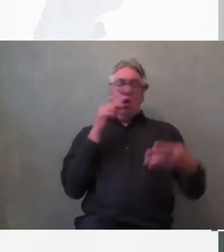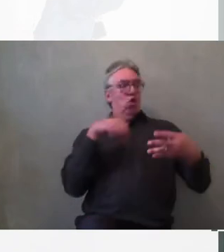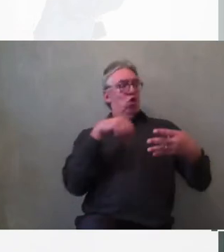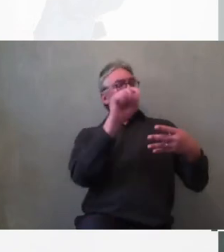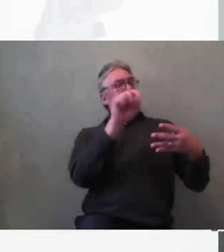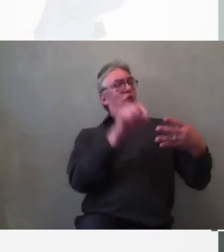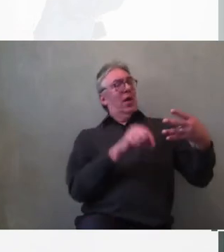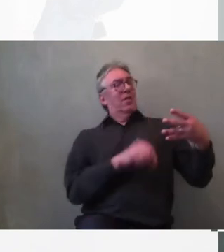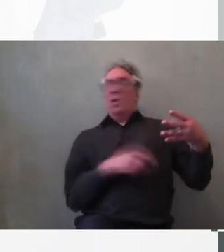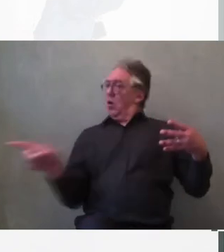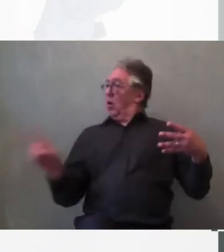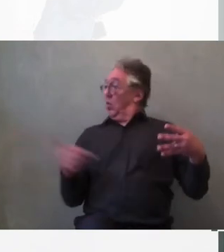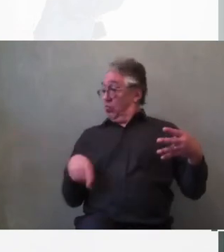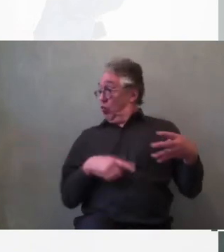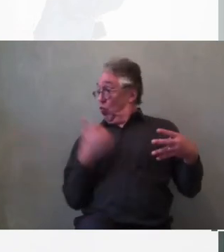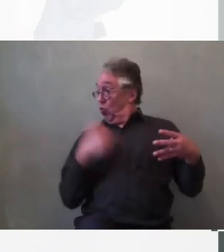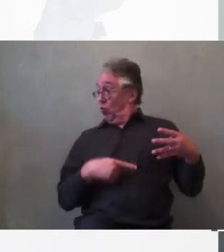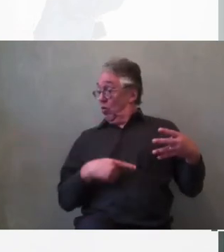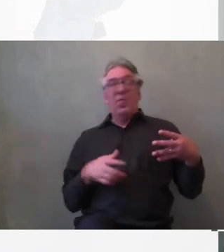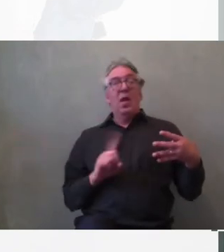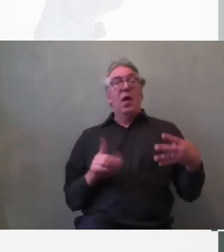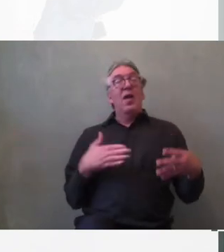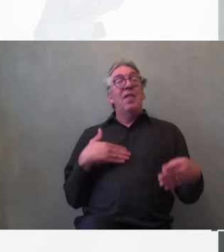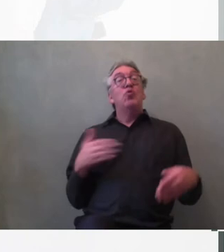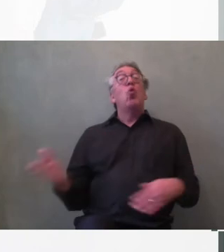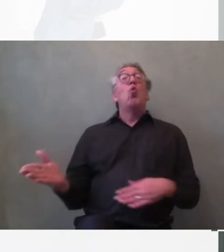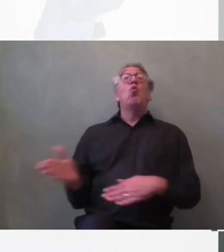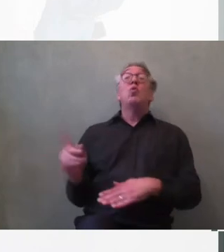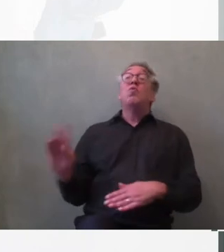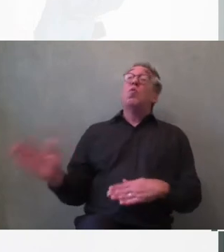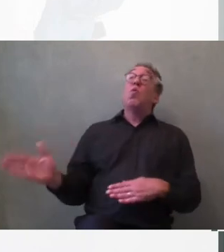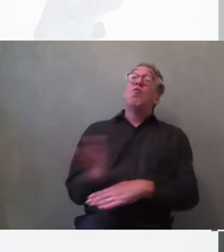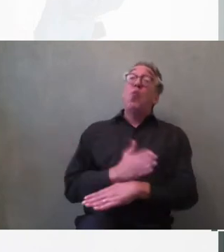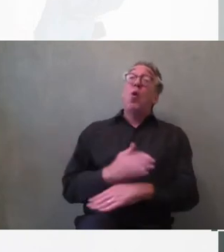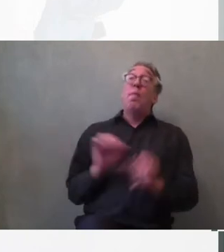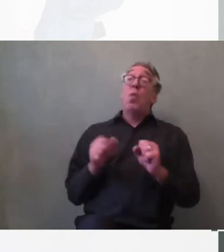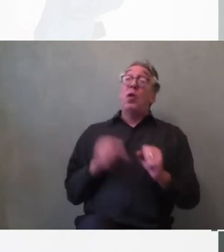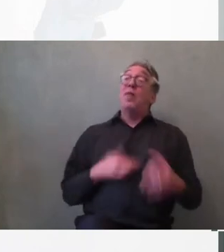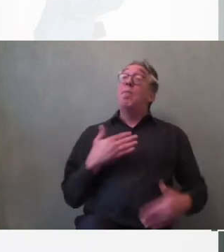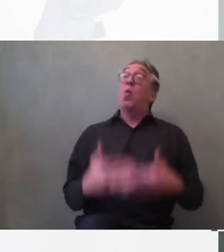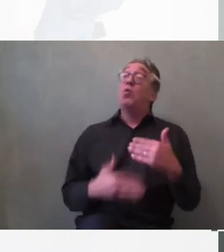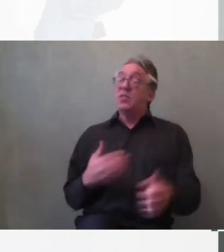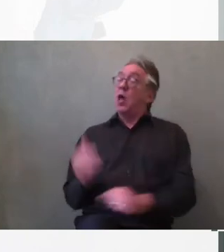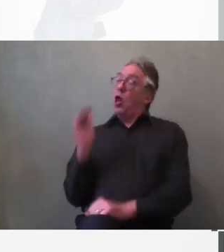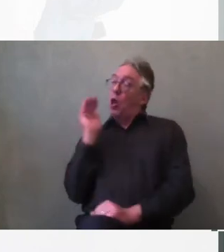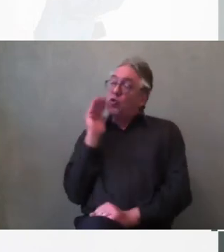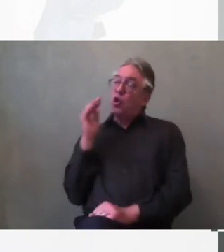of het goed is, maar bij voorkeur zo vroeg mogelijk in het proces betrekken. En waarbij je luistert en leert van hun